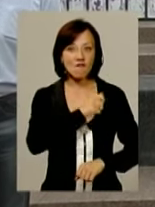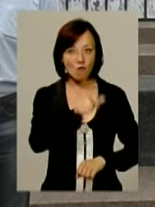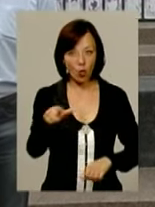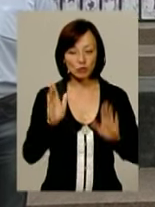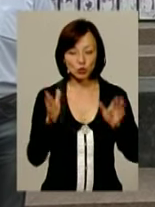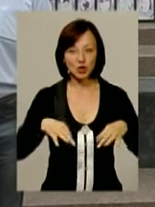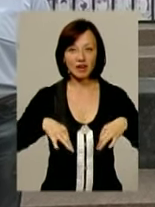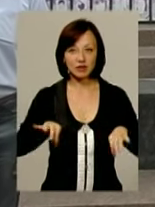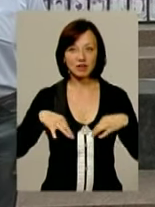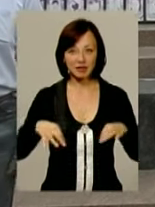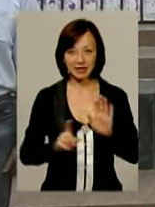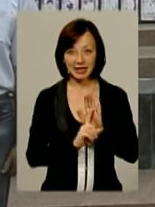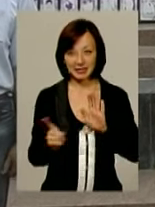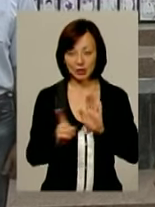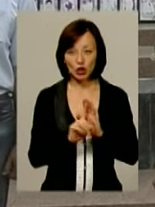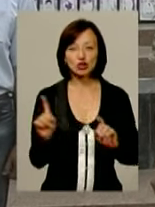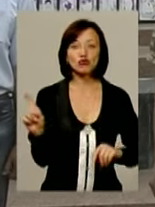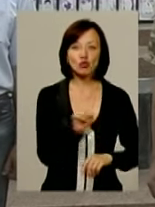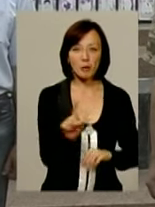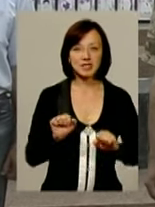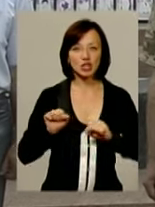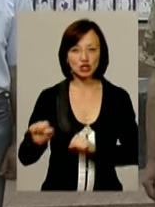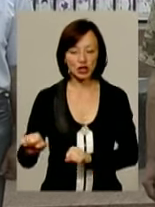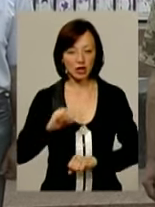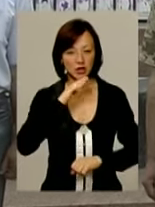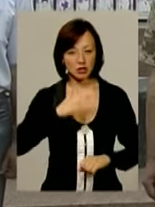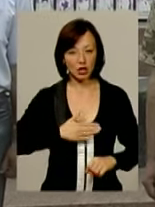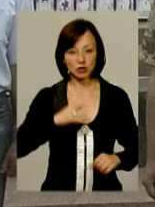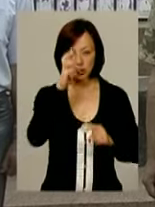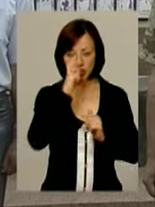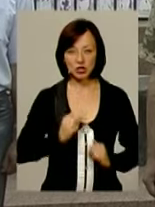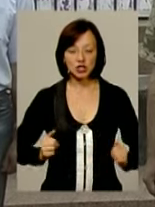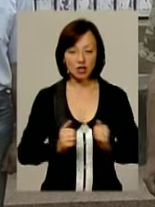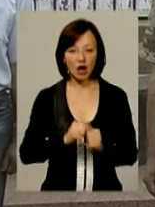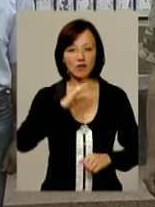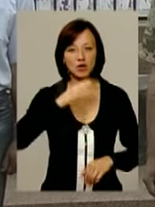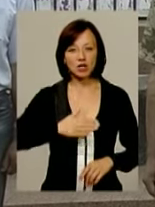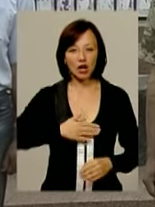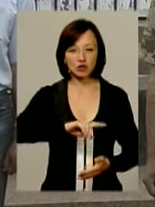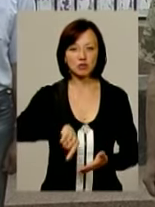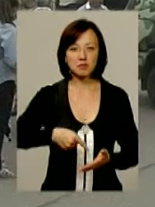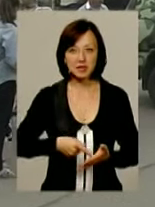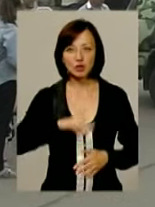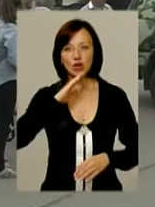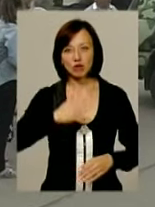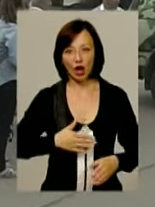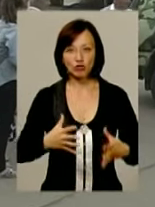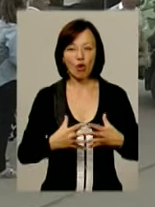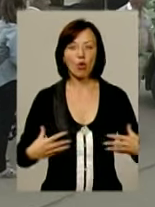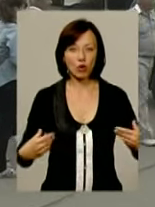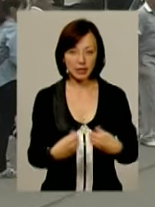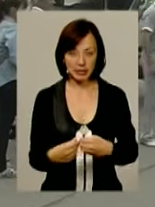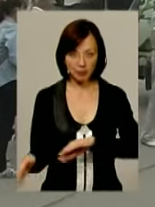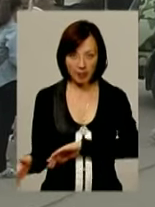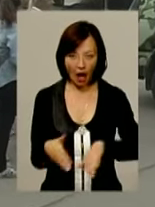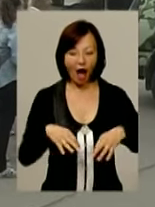автомобілі їхали, щоб захищали нашу державу, наше місто і нашу родину. Автомобіль, який